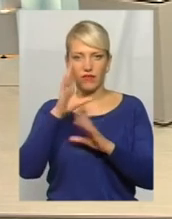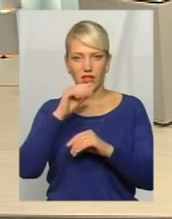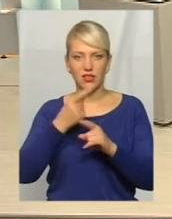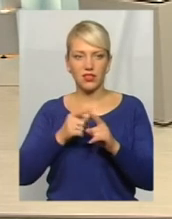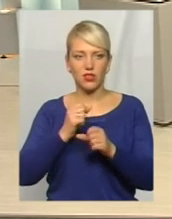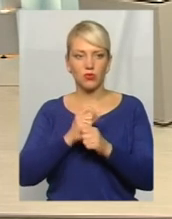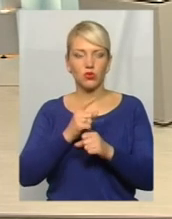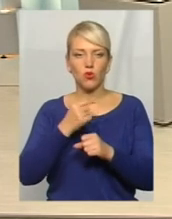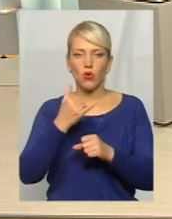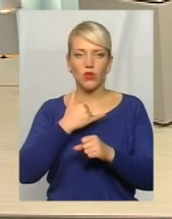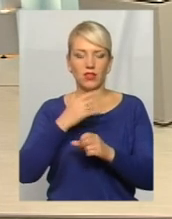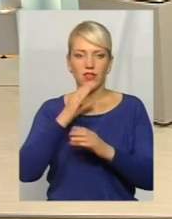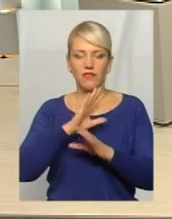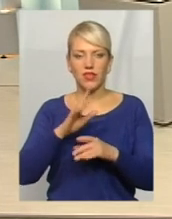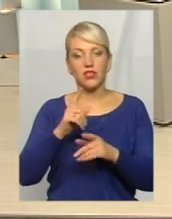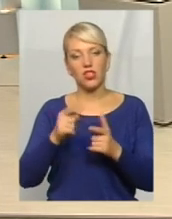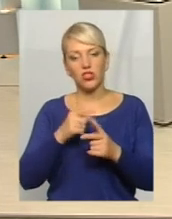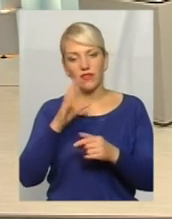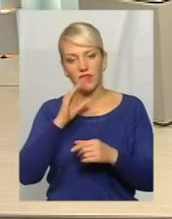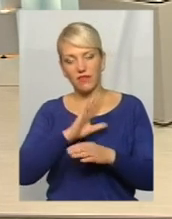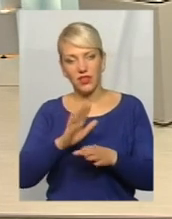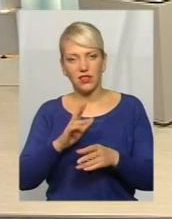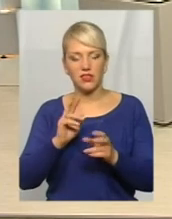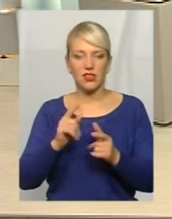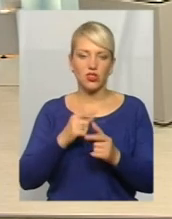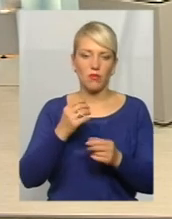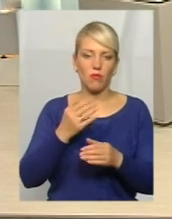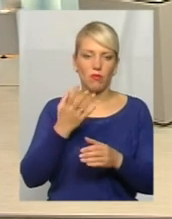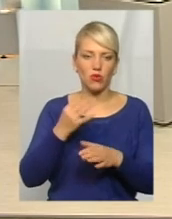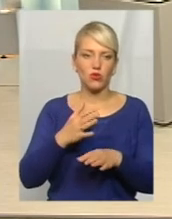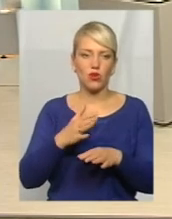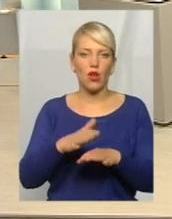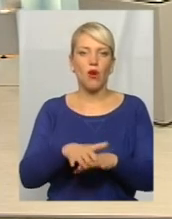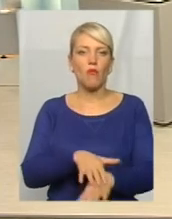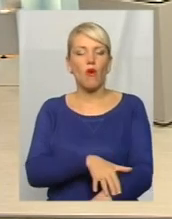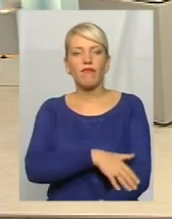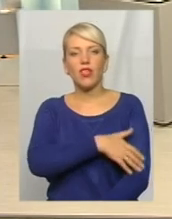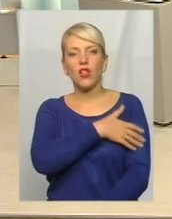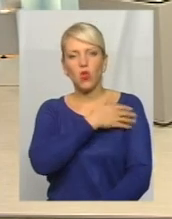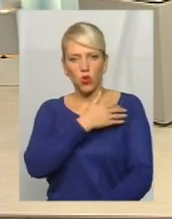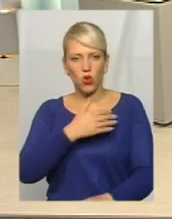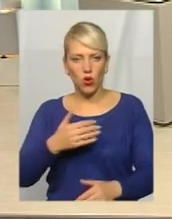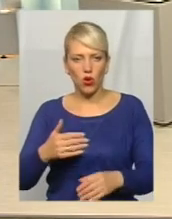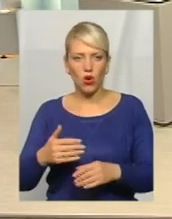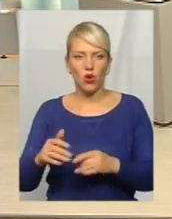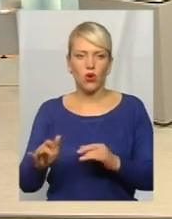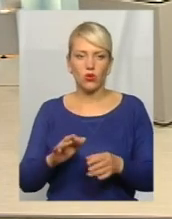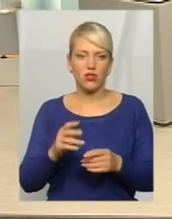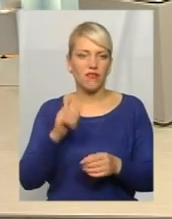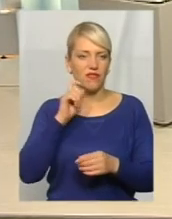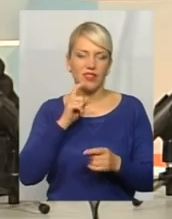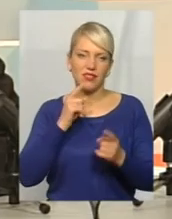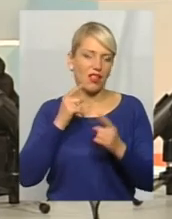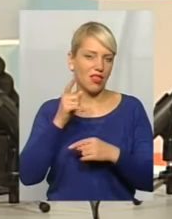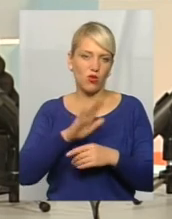зробити? Чому в нас не вдається? Чи вдається? Чи просто повільно рухаємось? Ну, я би не сказав, що Вінниця аж далеко пішла від